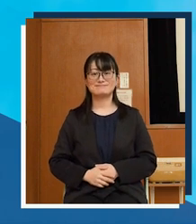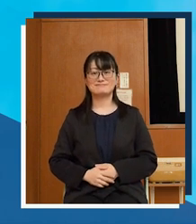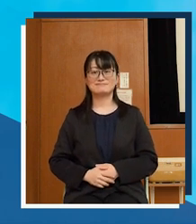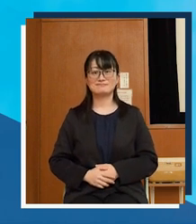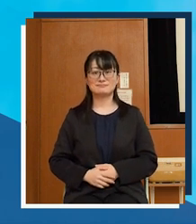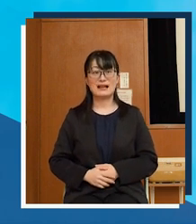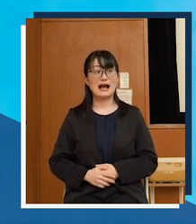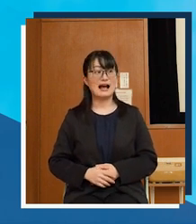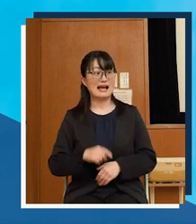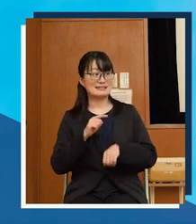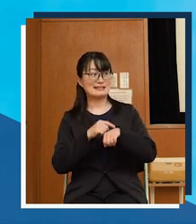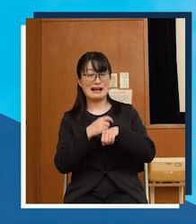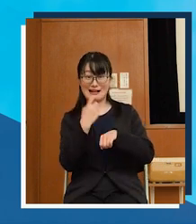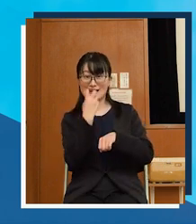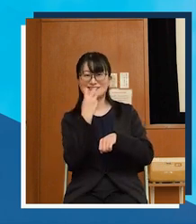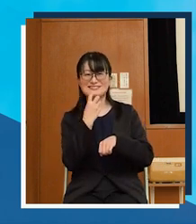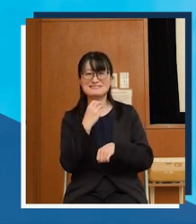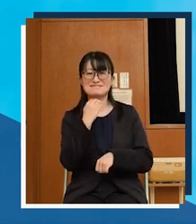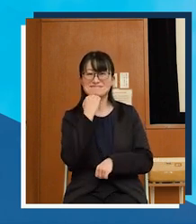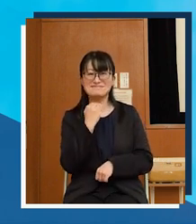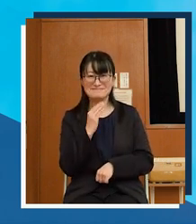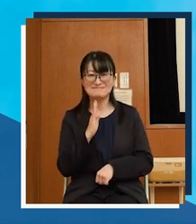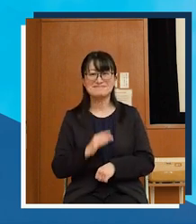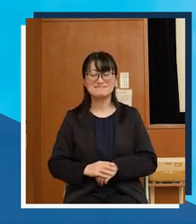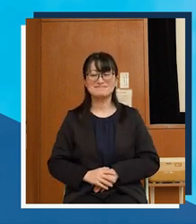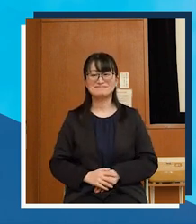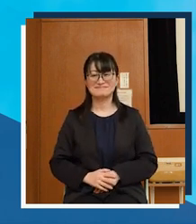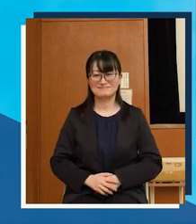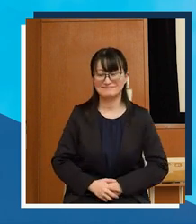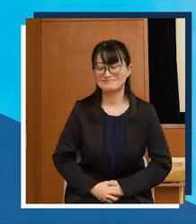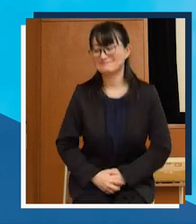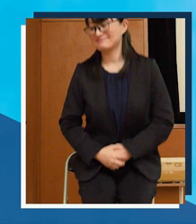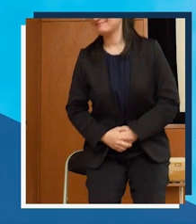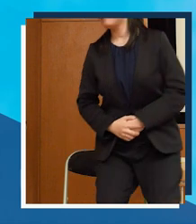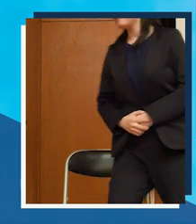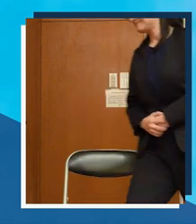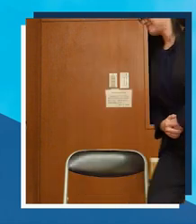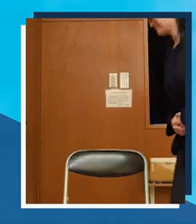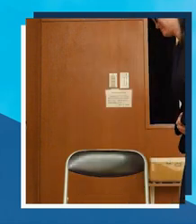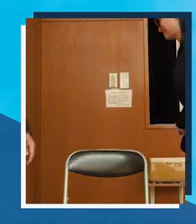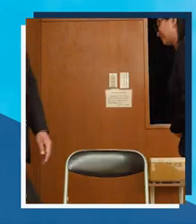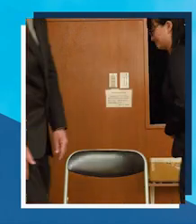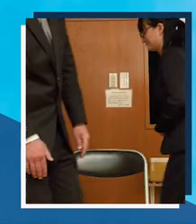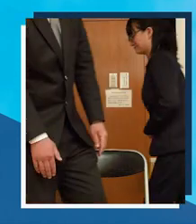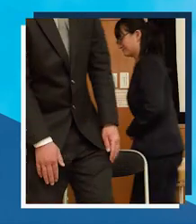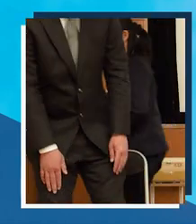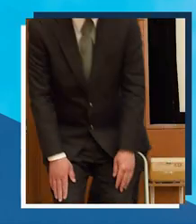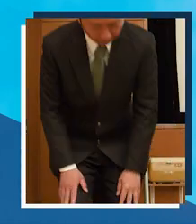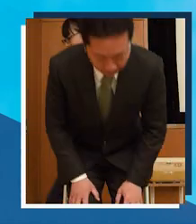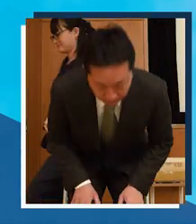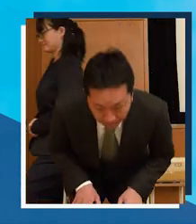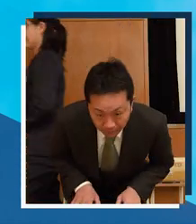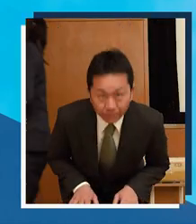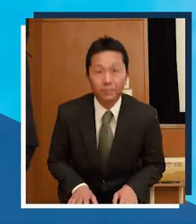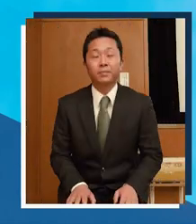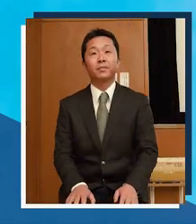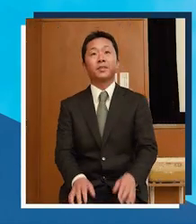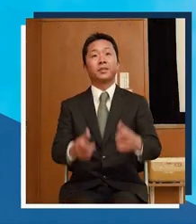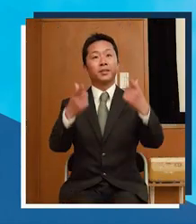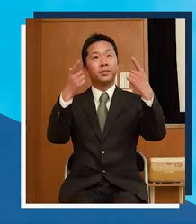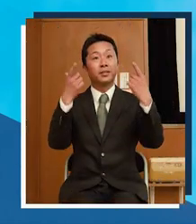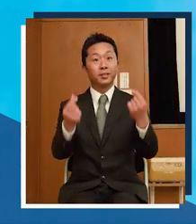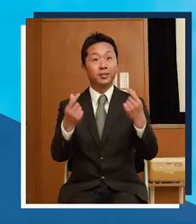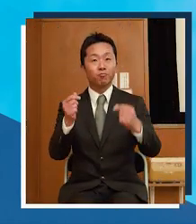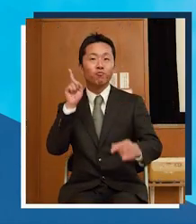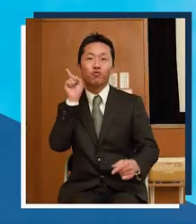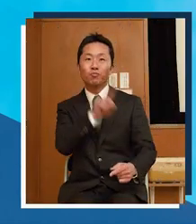ましたストップウォッチ動かしましょうねはいなるべくあのきっちりとできるだけちょっと早い時間で終わって